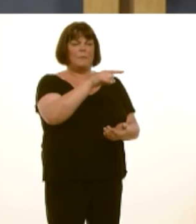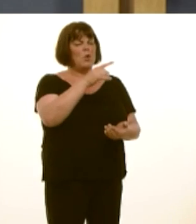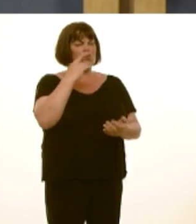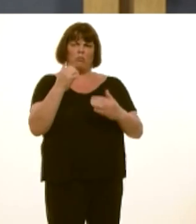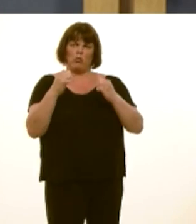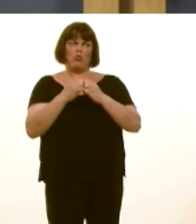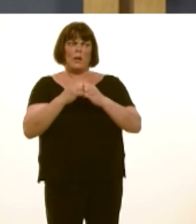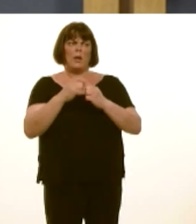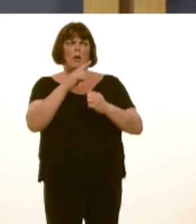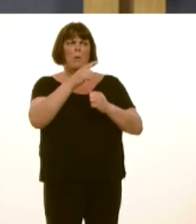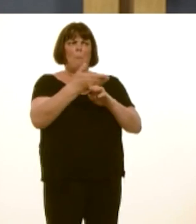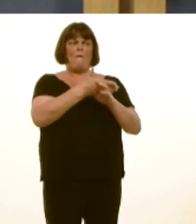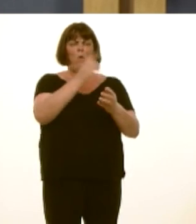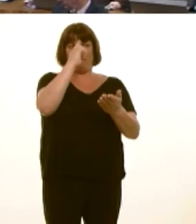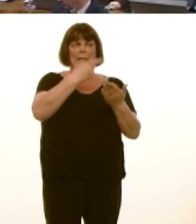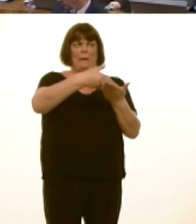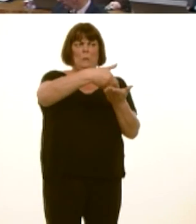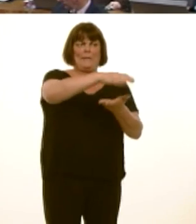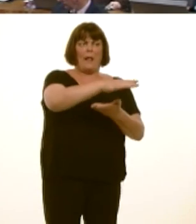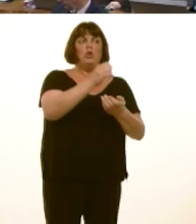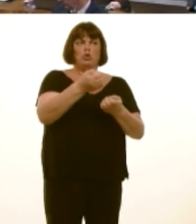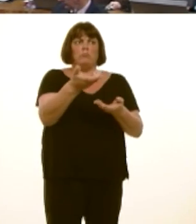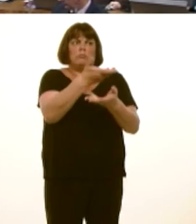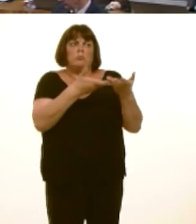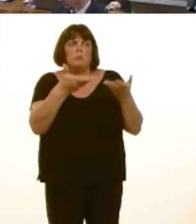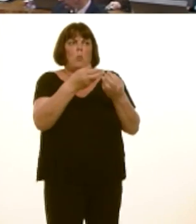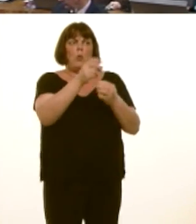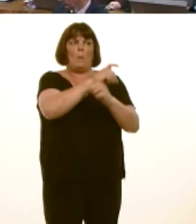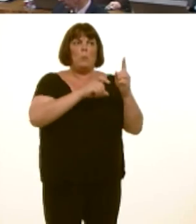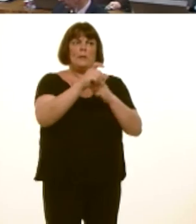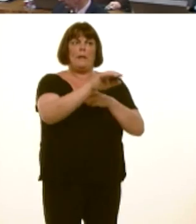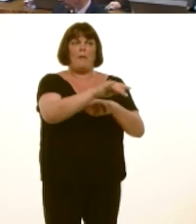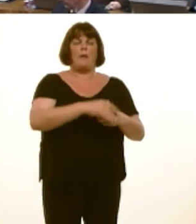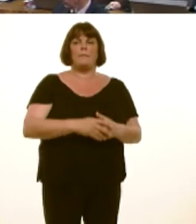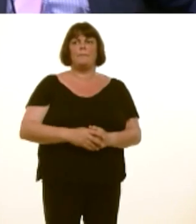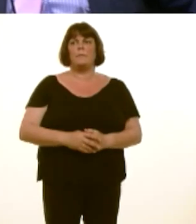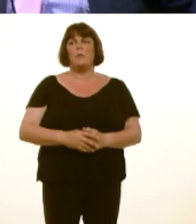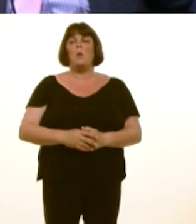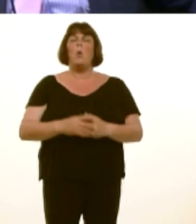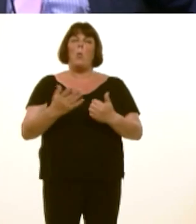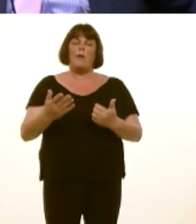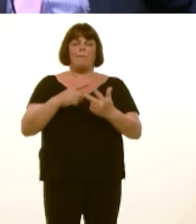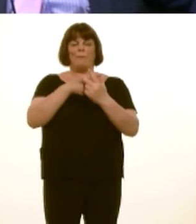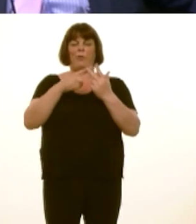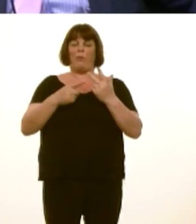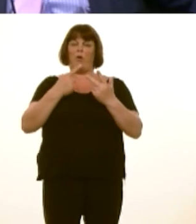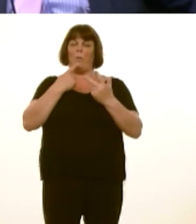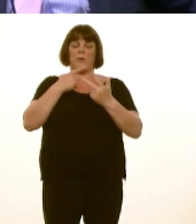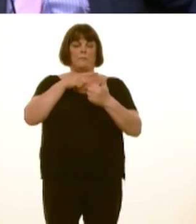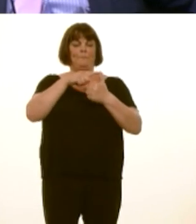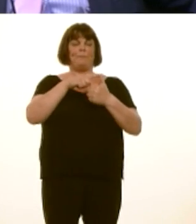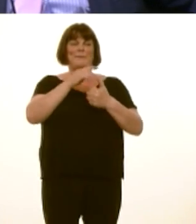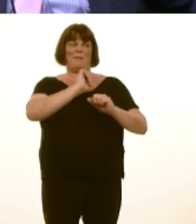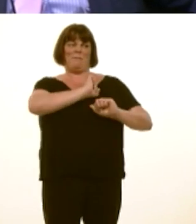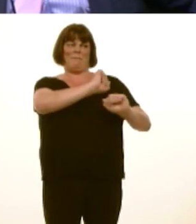benderfyniad yn cael ei wneud i werthu'r lle? Wel, tri ffeith. Yn gyntaf, mae'n rhywbeth i'r cyngor. Yn ail, mae beth mae'r aelod wedi gweud